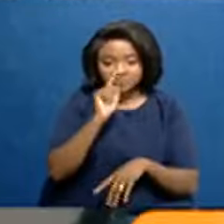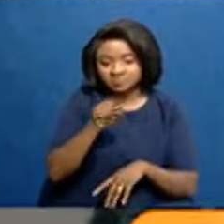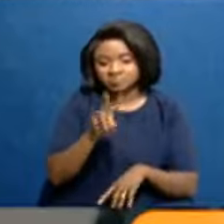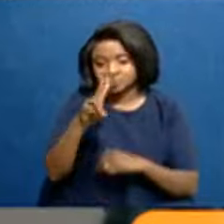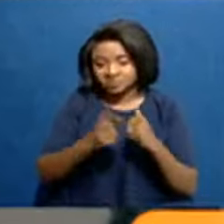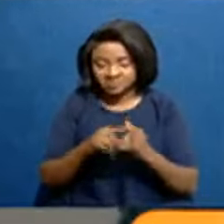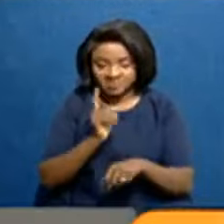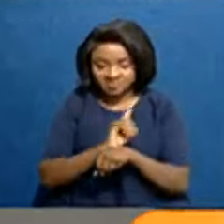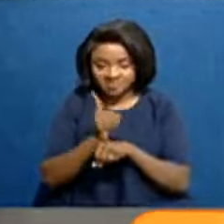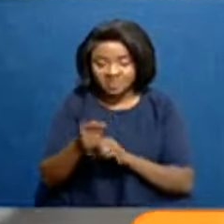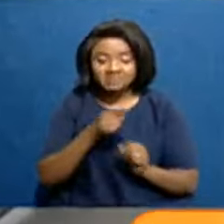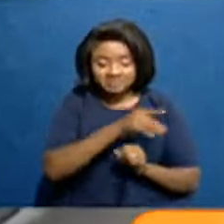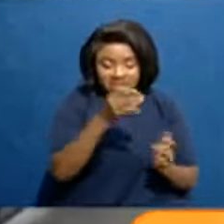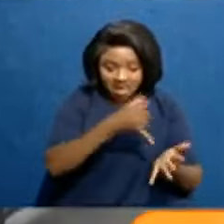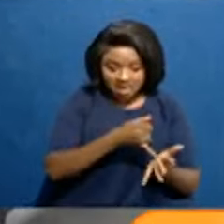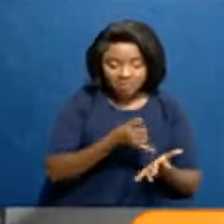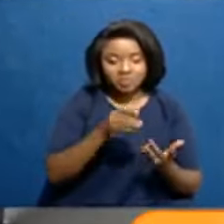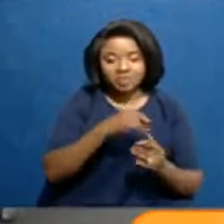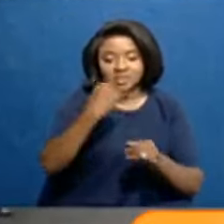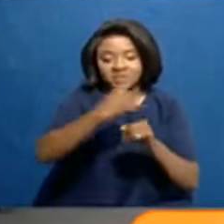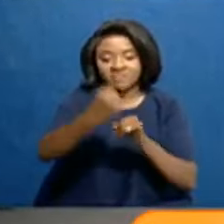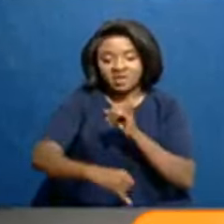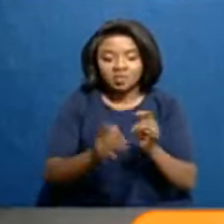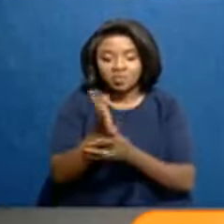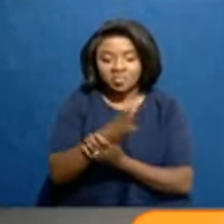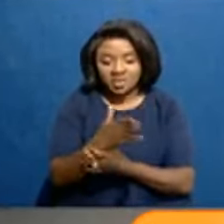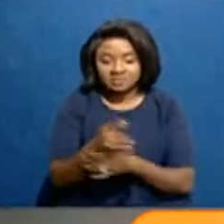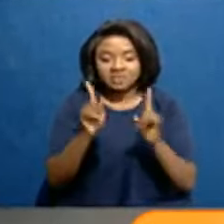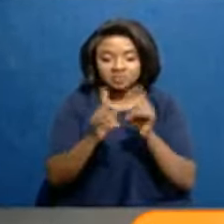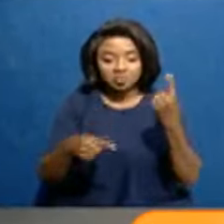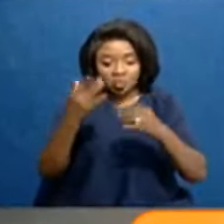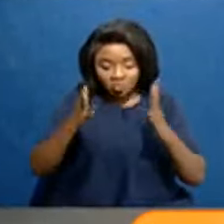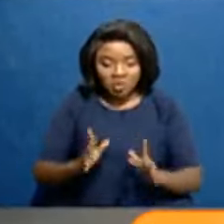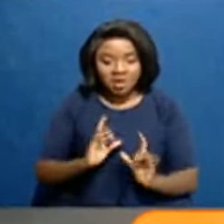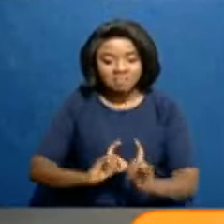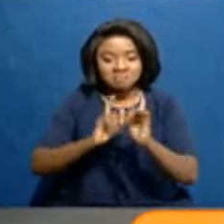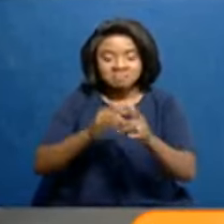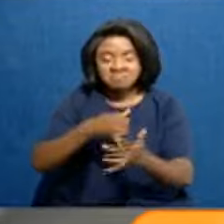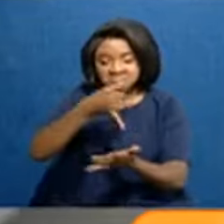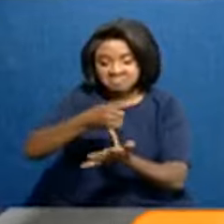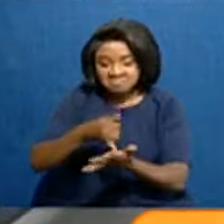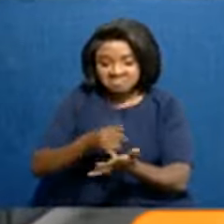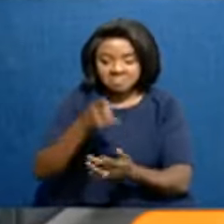27. Okutoyi atacheza fainali siku ya Alhamisi huku mshindi akijikatia tiketi ya kuingia mashindano ya